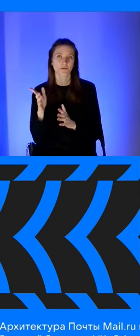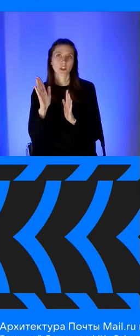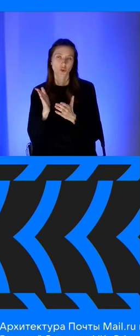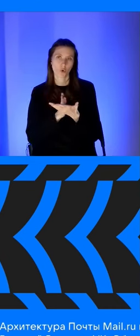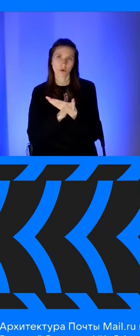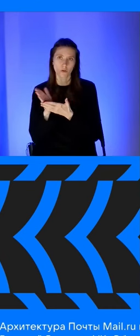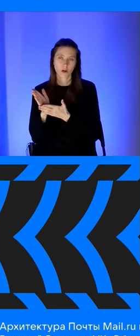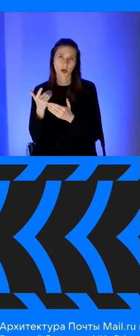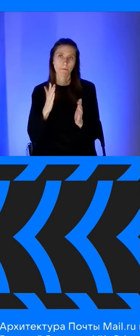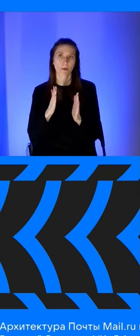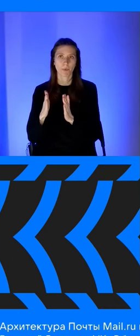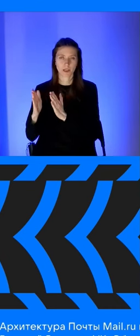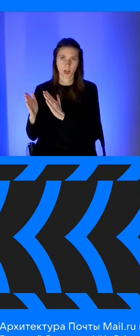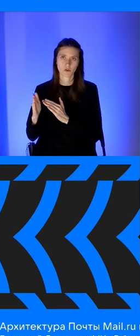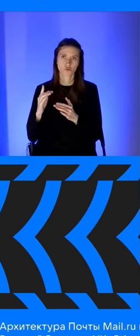алерта проверяете?